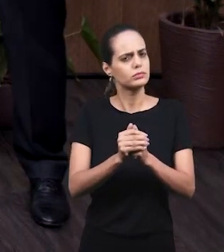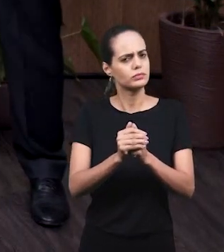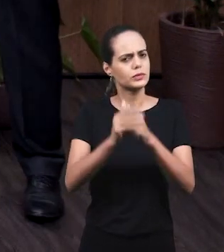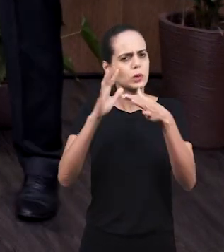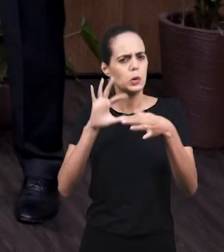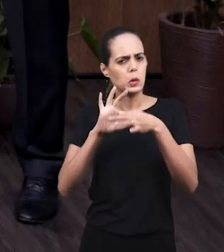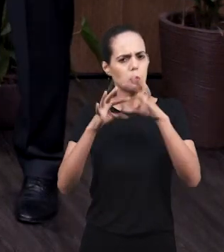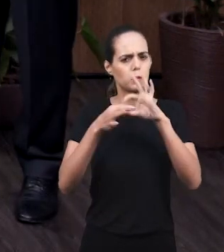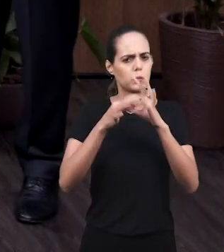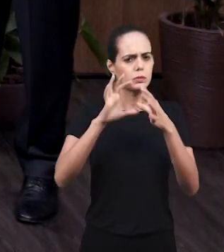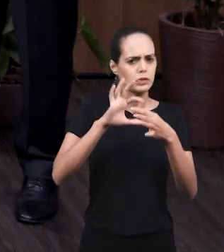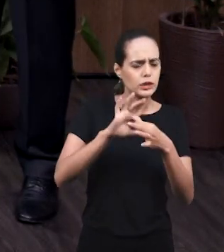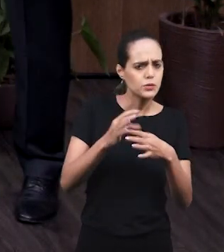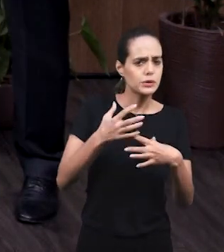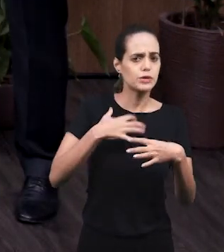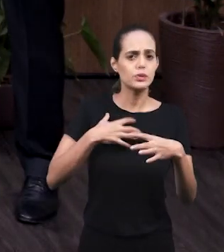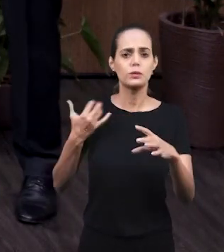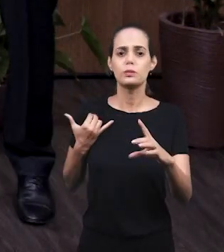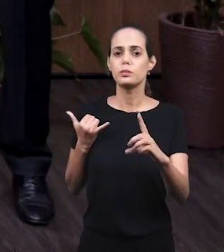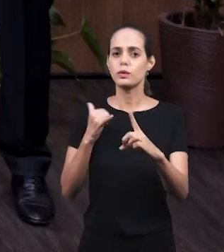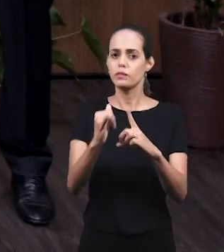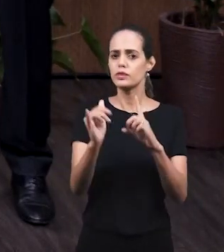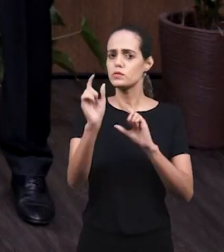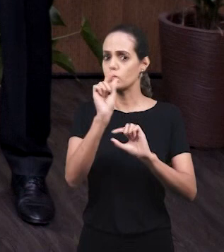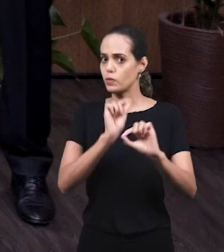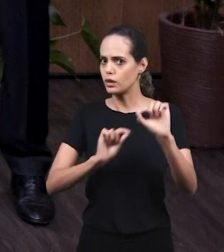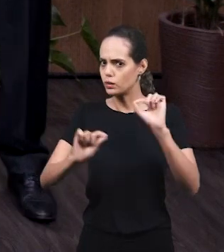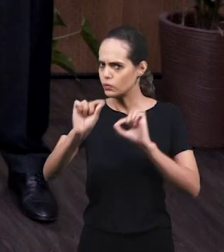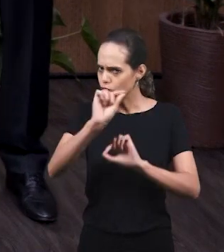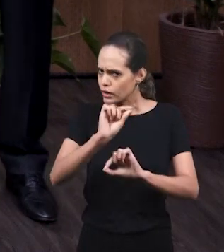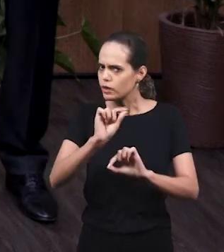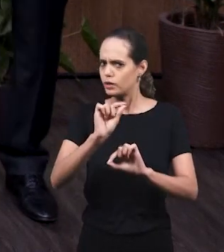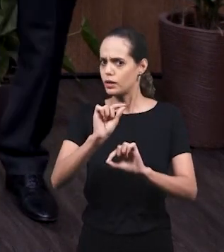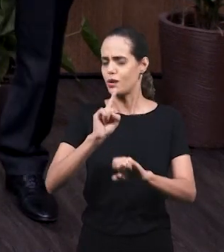prophétique, montrait la situation